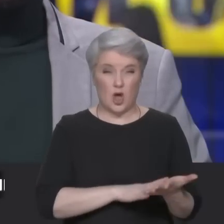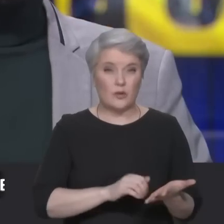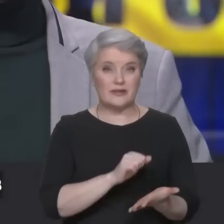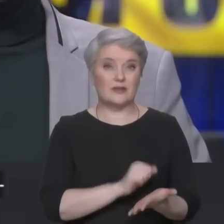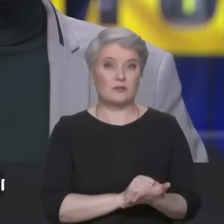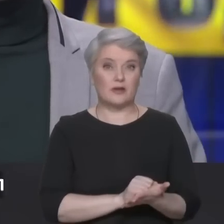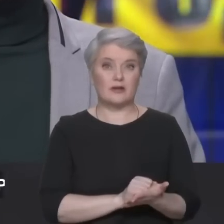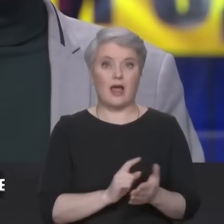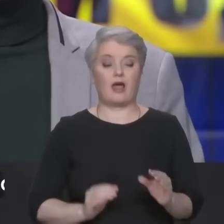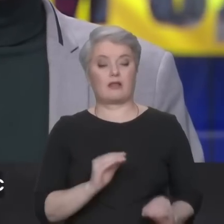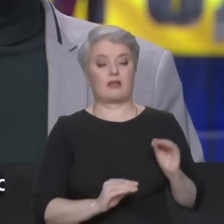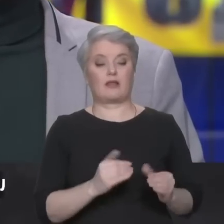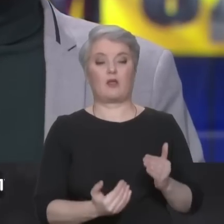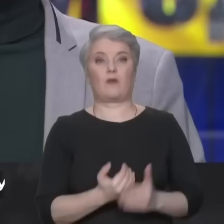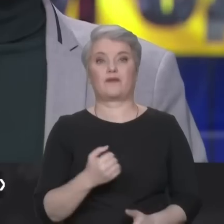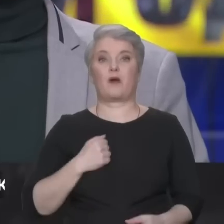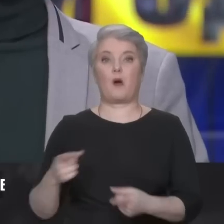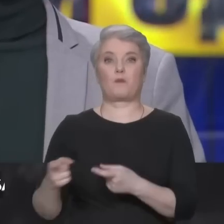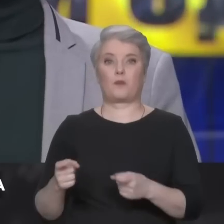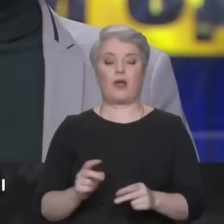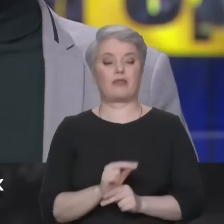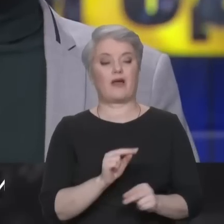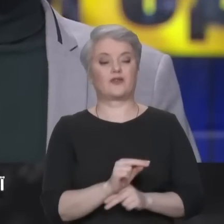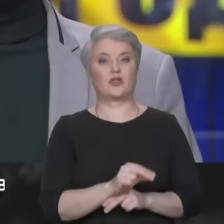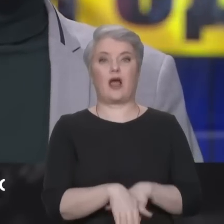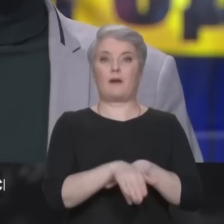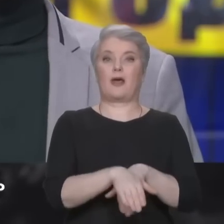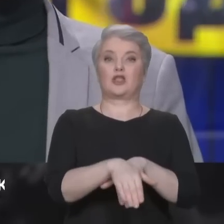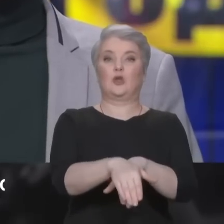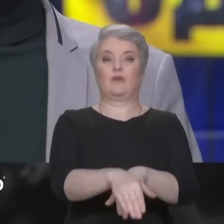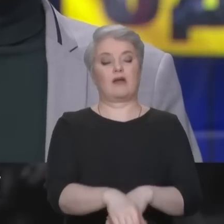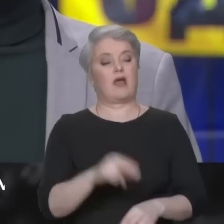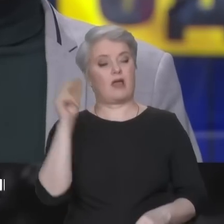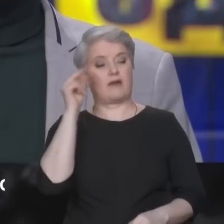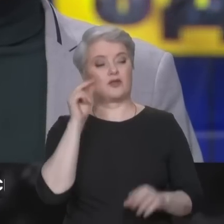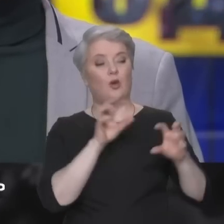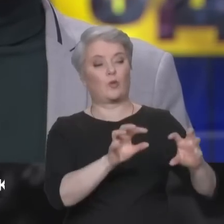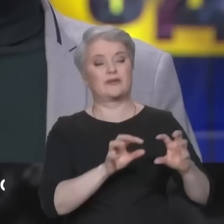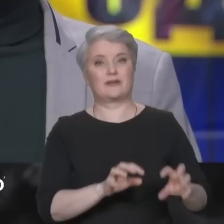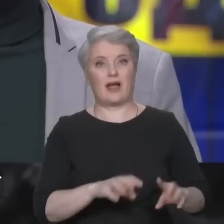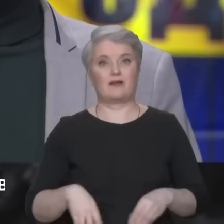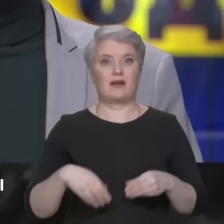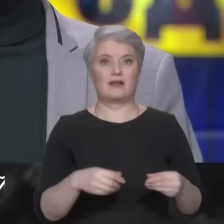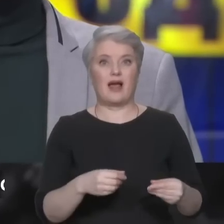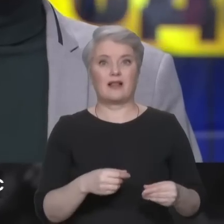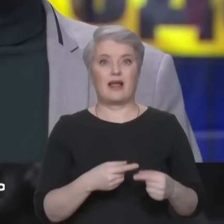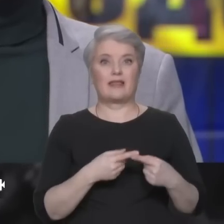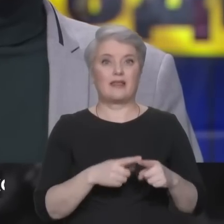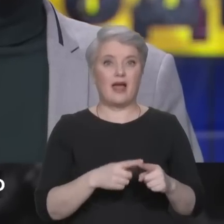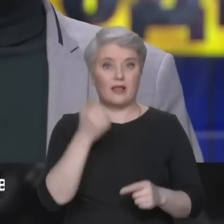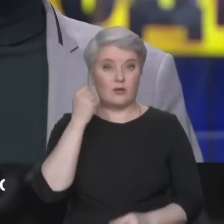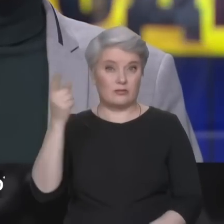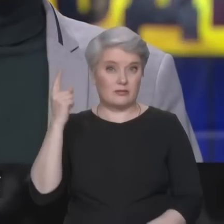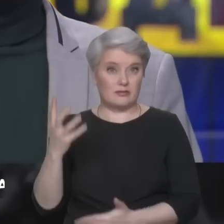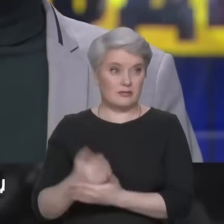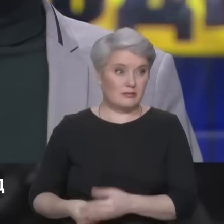новим мобілізованими, їх навчили марширувати, навчили уставу і по їхнім дії дали якусь техніку зі складів глибокого зберігання, яка понесла